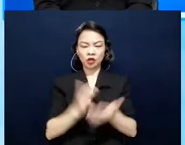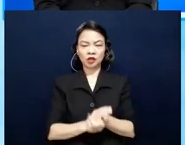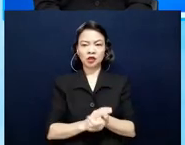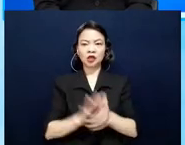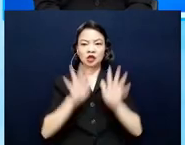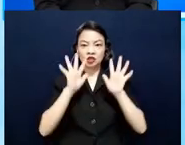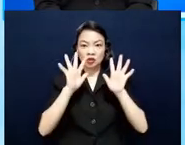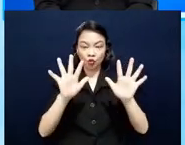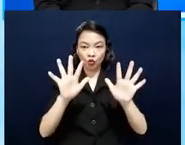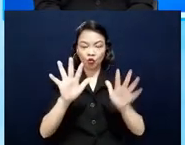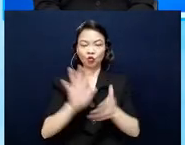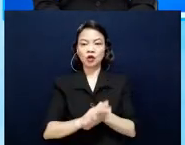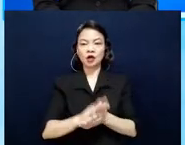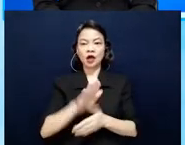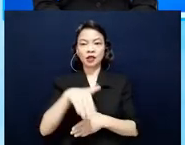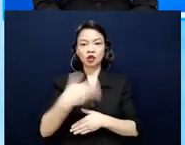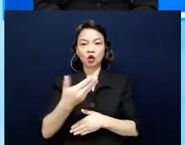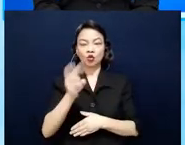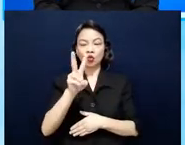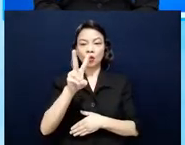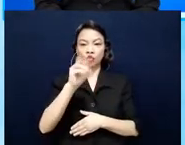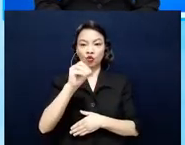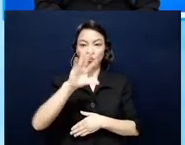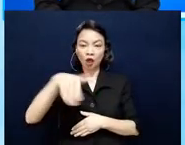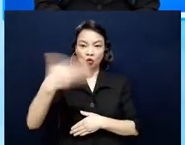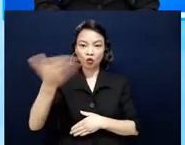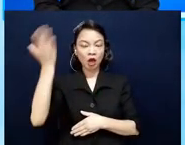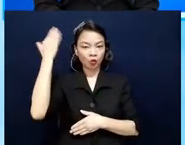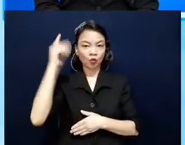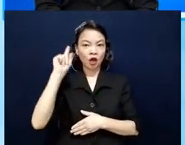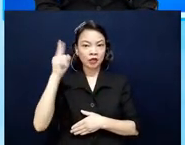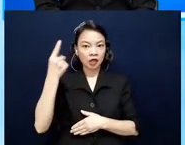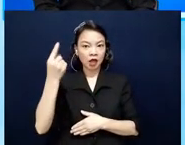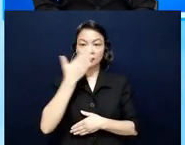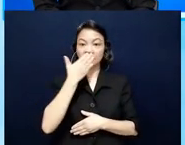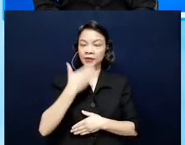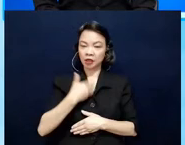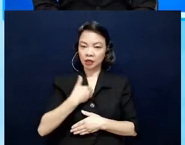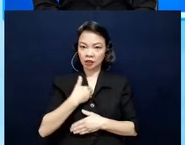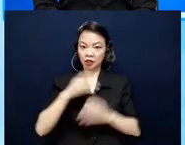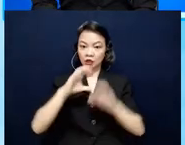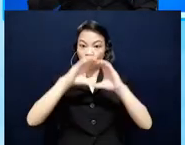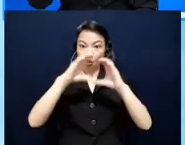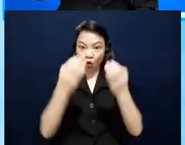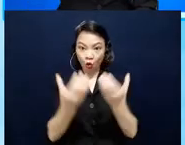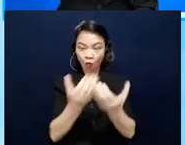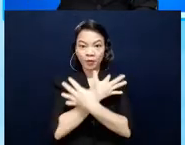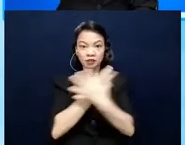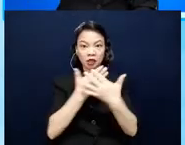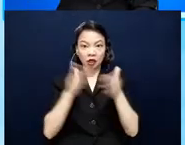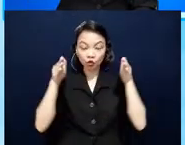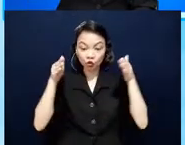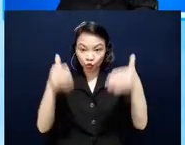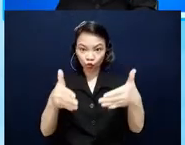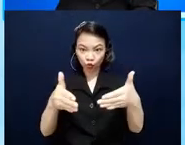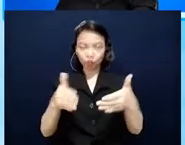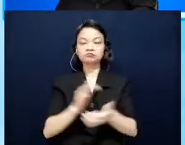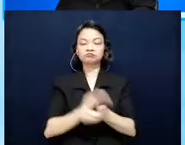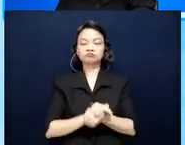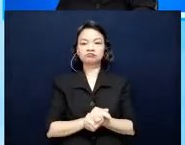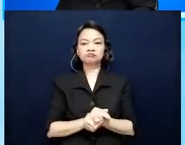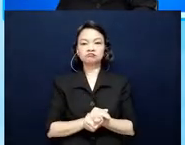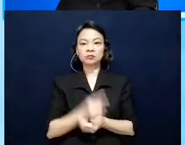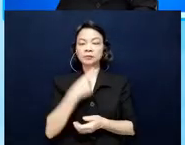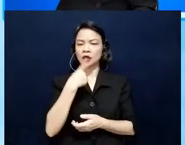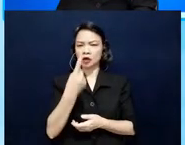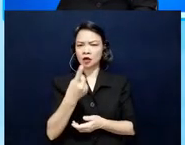lalu kita rasa menjadi penyakit yang hanya dimiliki oleh segmen tertentu saja di masyarakat kita, katakan hanya